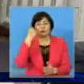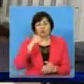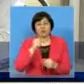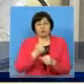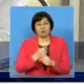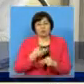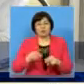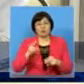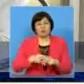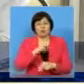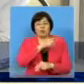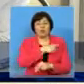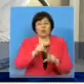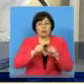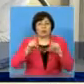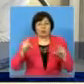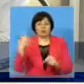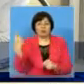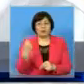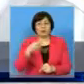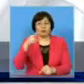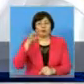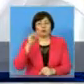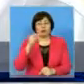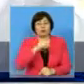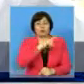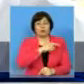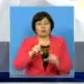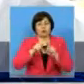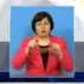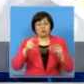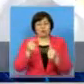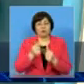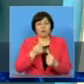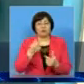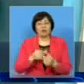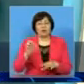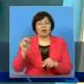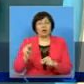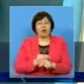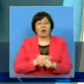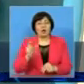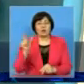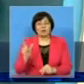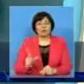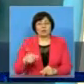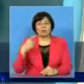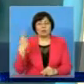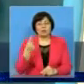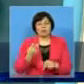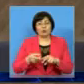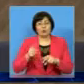қаланған бұл емдеу орны алғашқыда Доңыстау медициналық пункті деп аталған. Ауырып емізден ауыл тұрғындары бірден